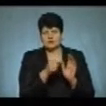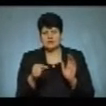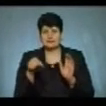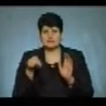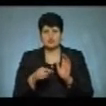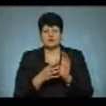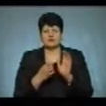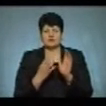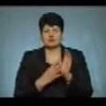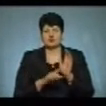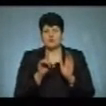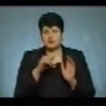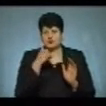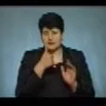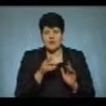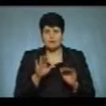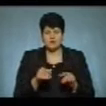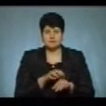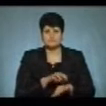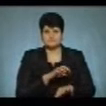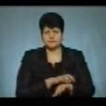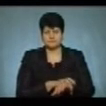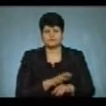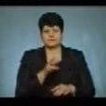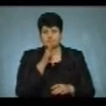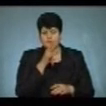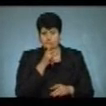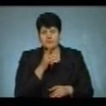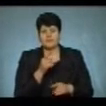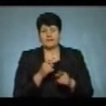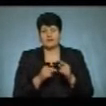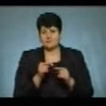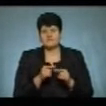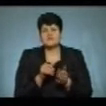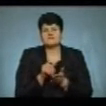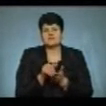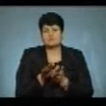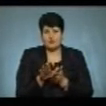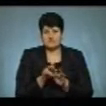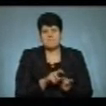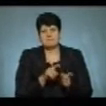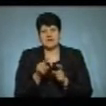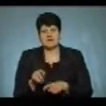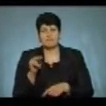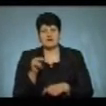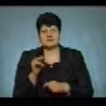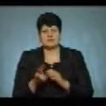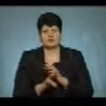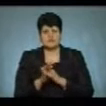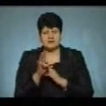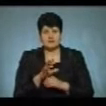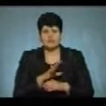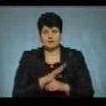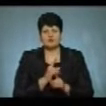1972-1991 років. Після приходу радянських військ і з початком переслідувань греко-католицької церкви відмовився перейти у православну віру і став одним